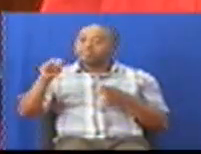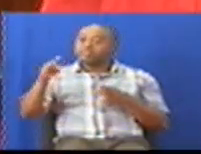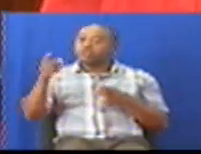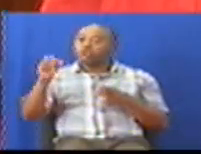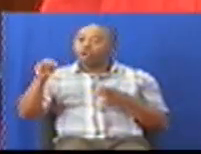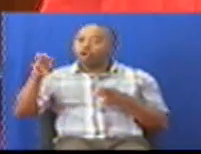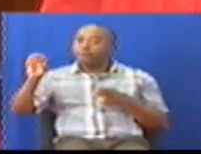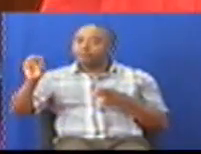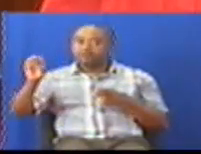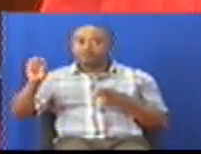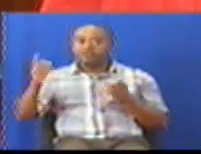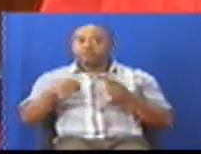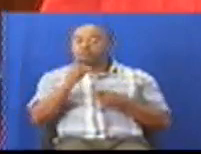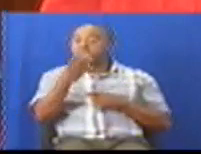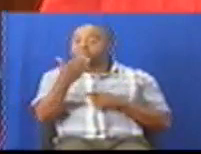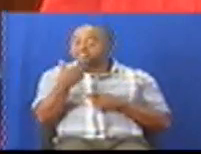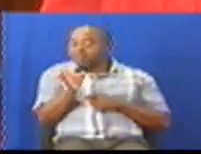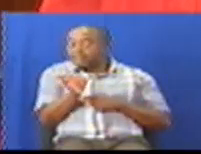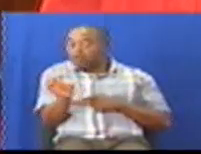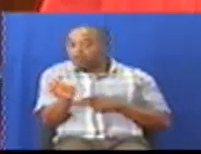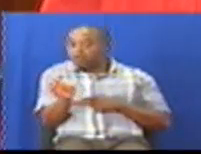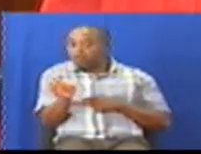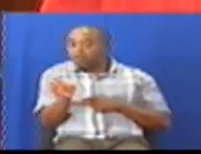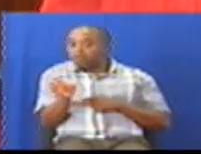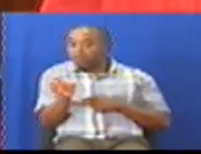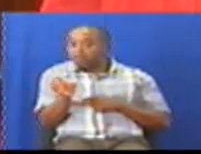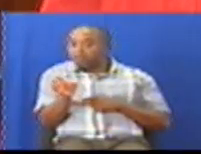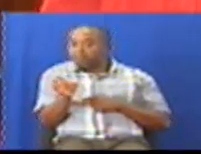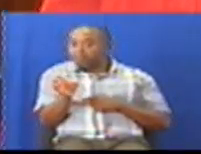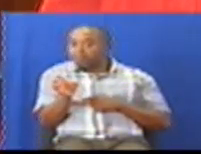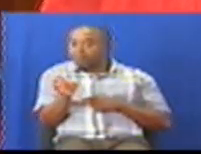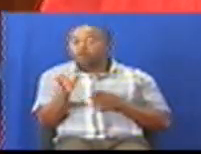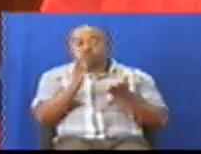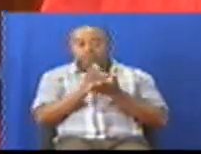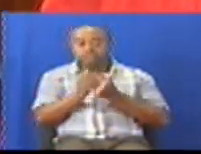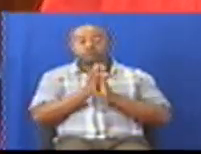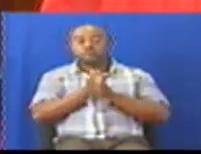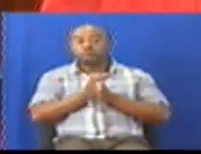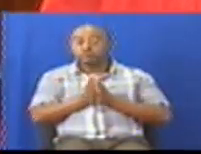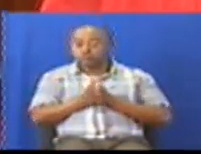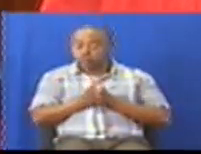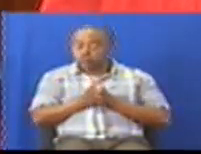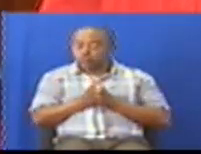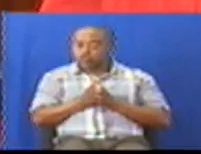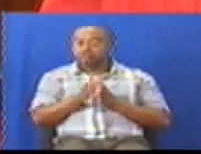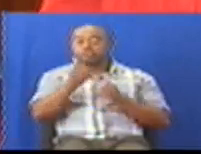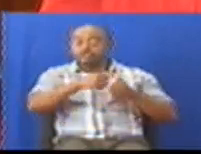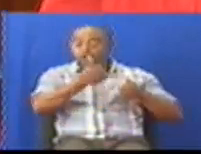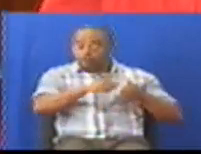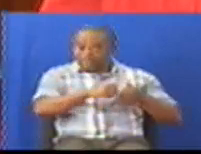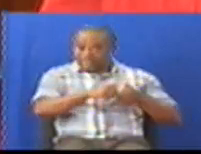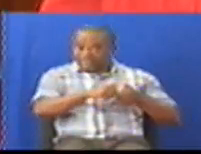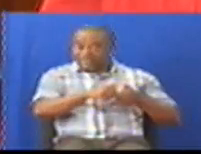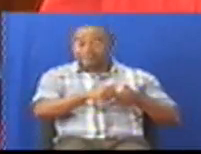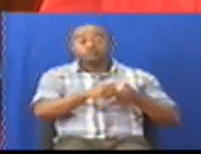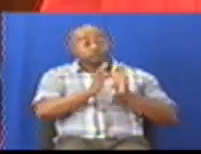hela zimetengwa kwa ajili ya wodi zetu. Halmashauri ya Wanging'ombe tunashukuru tumepata, halmashauri ya Njombe ya